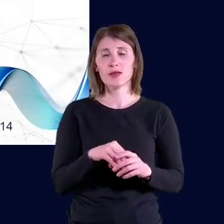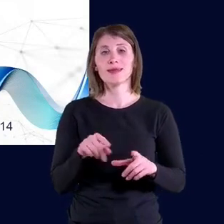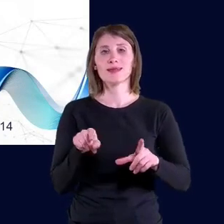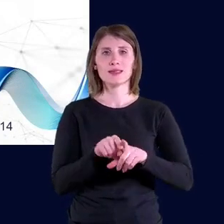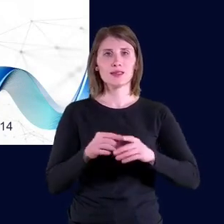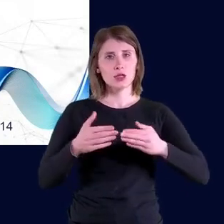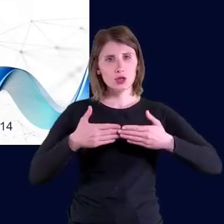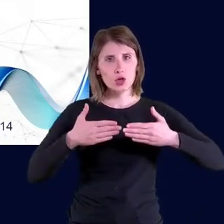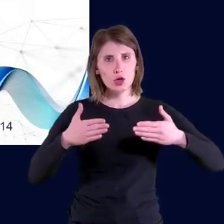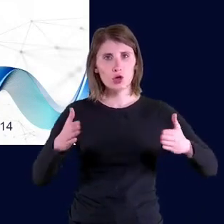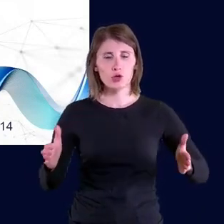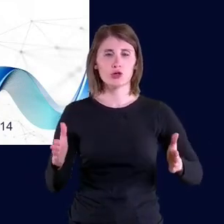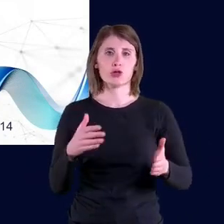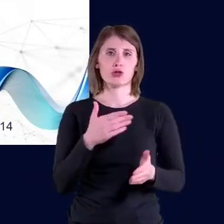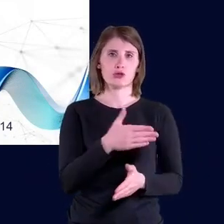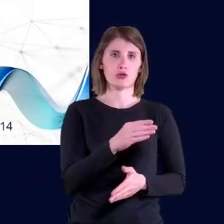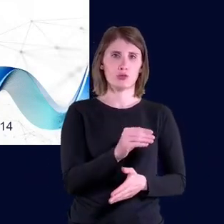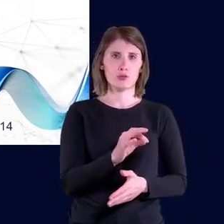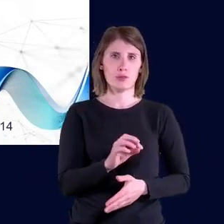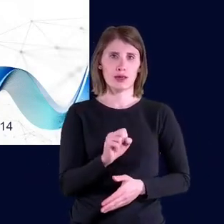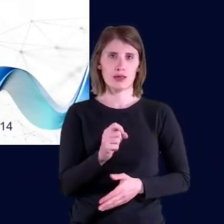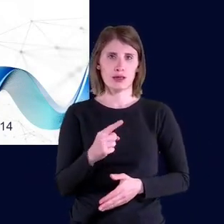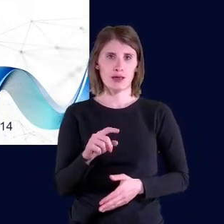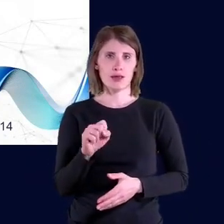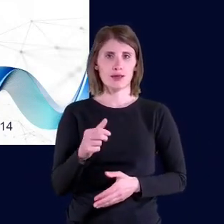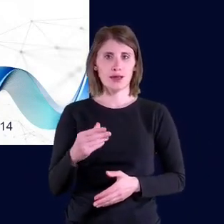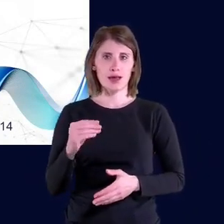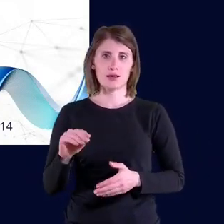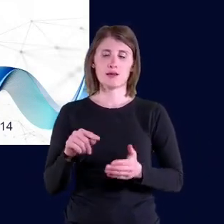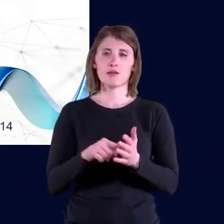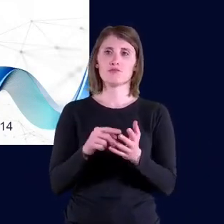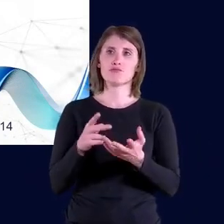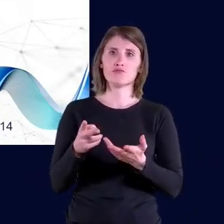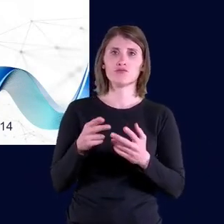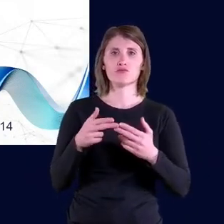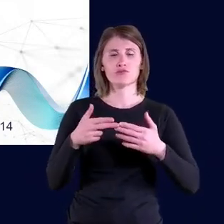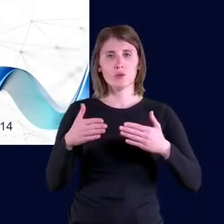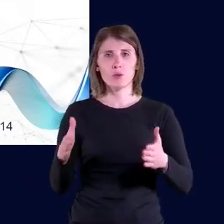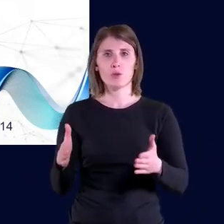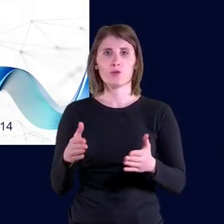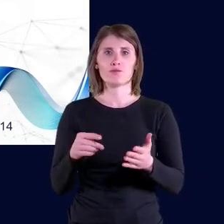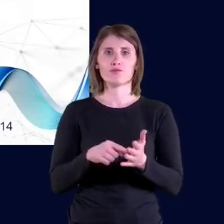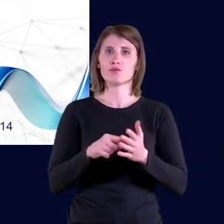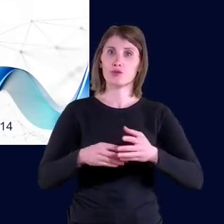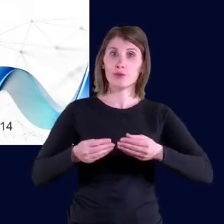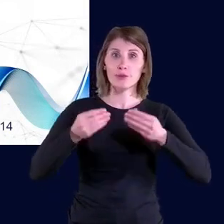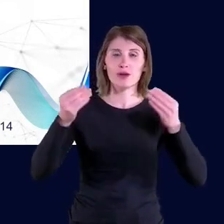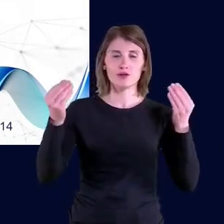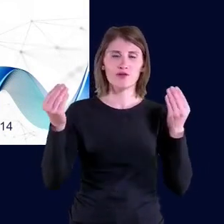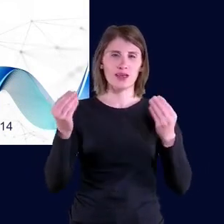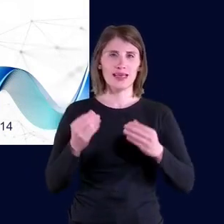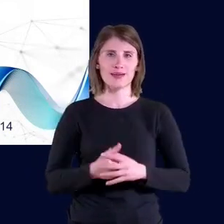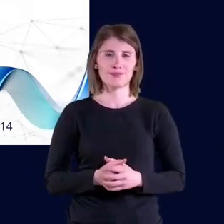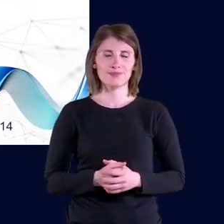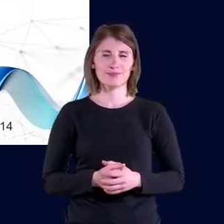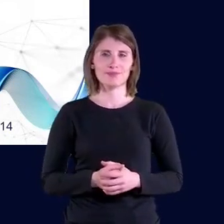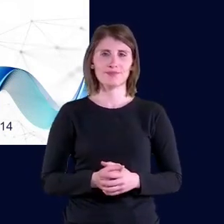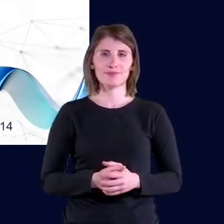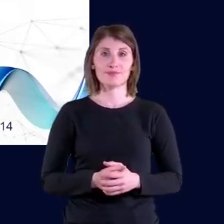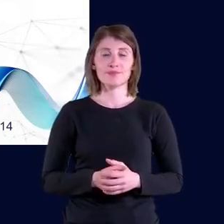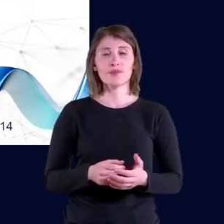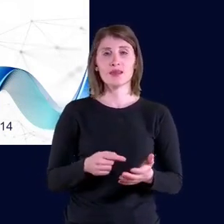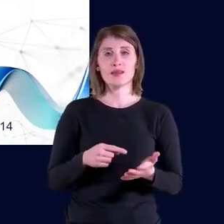rozszerzony został schemat metadanych opisujących nowe obiekty z uwagi na rozwojowych charakteru prowadzonego wdrożenia